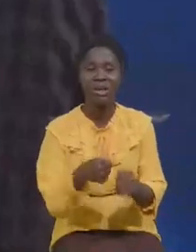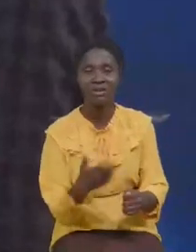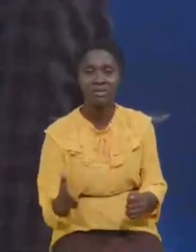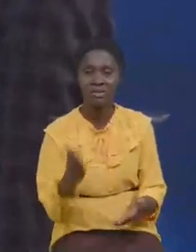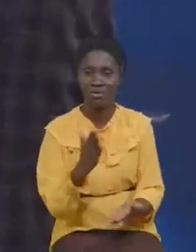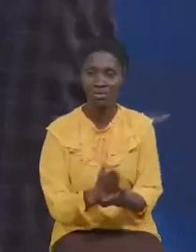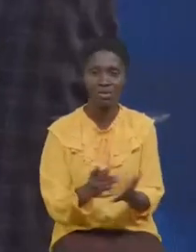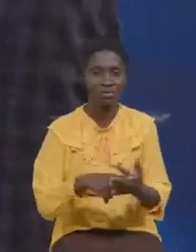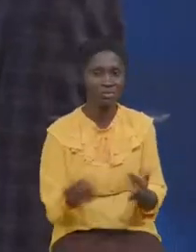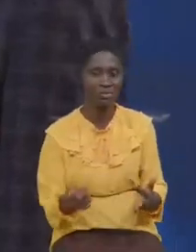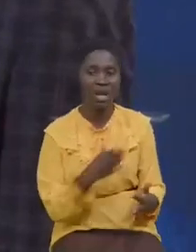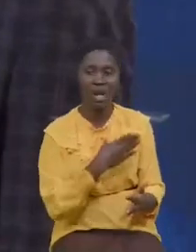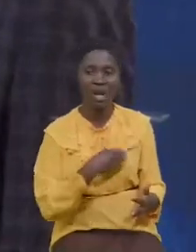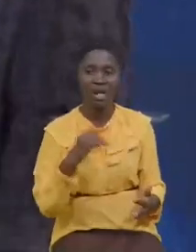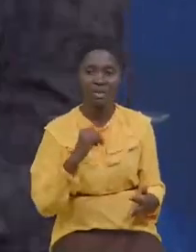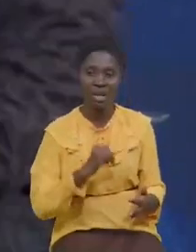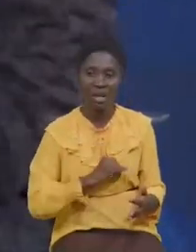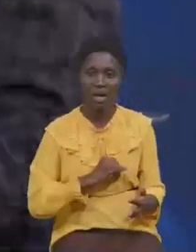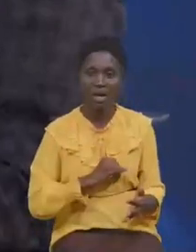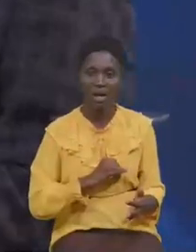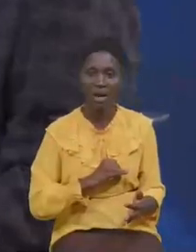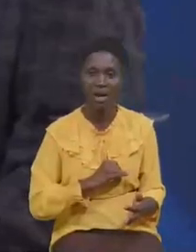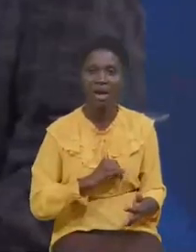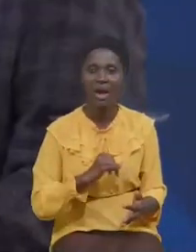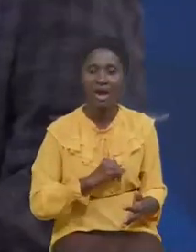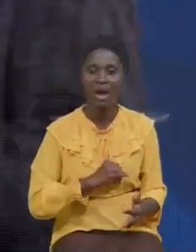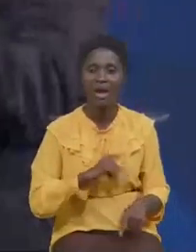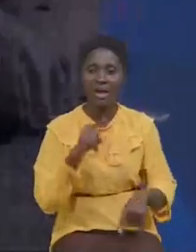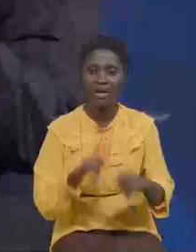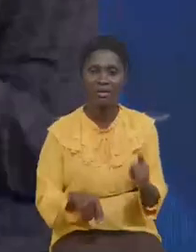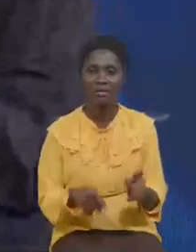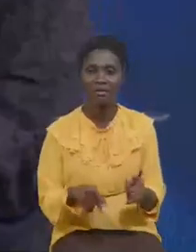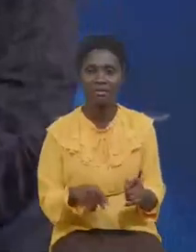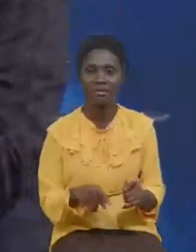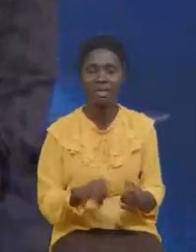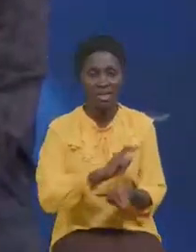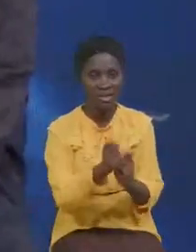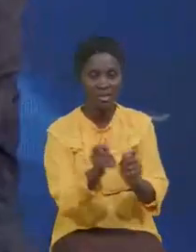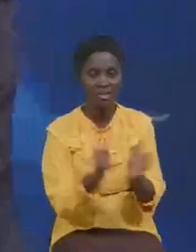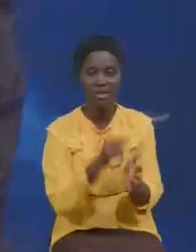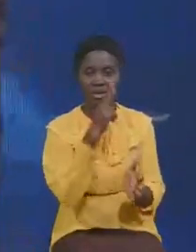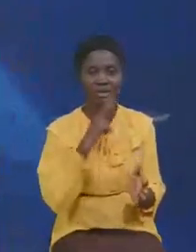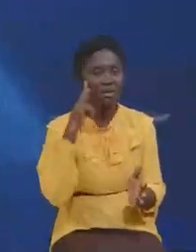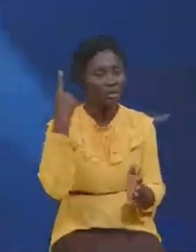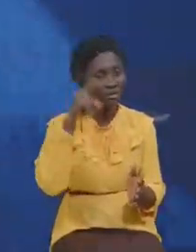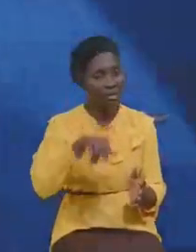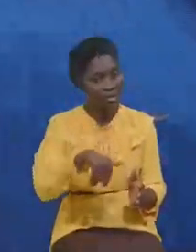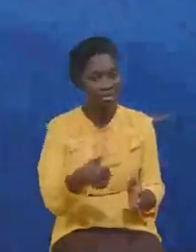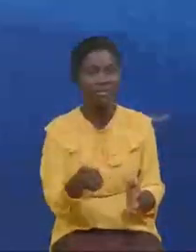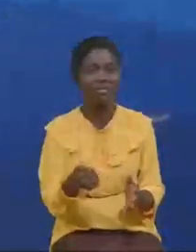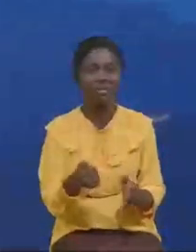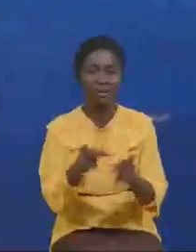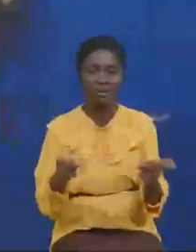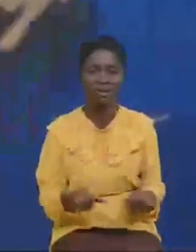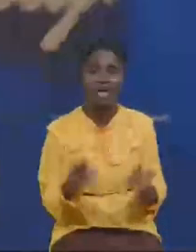ici, tout a disparu. Alors, je ne peux pas échanger un autre restaurant